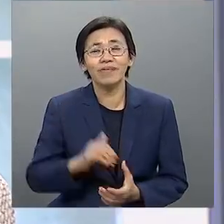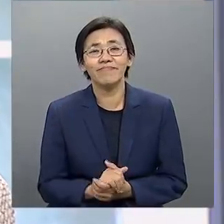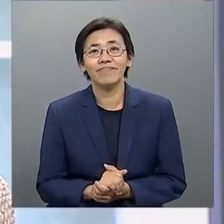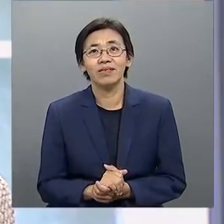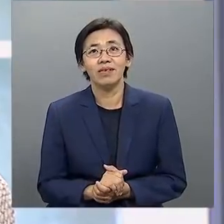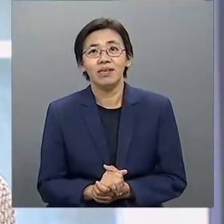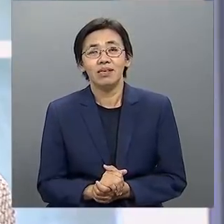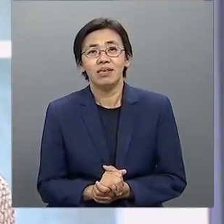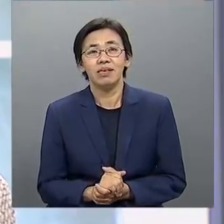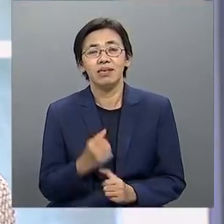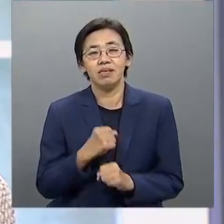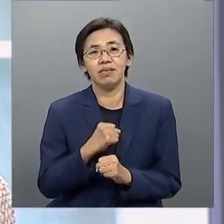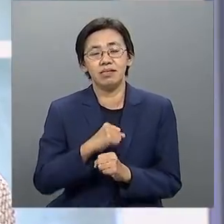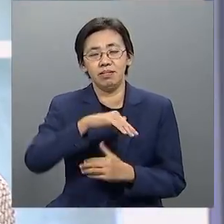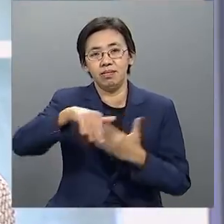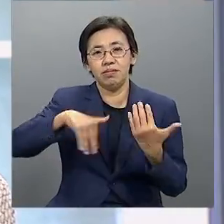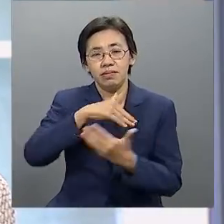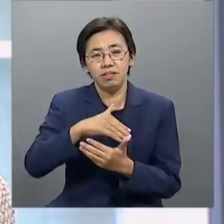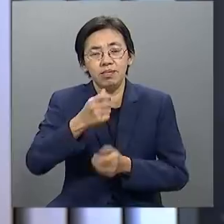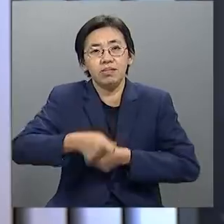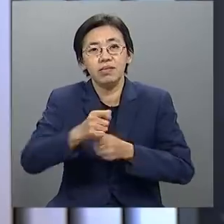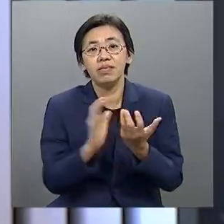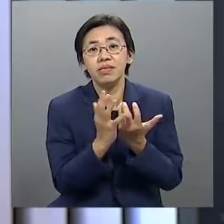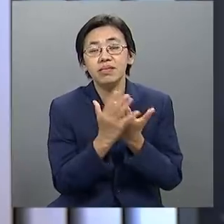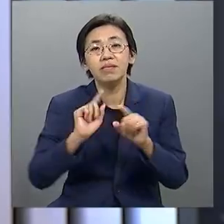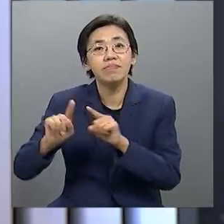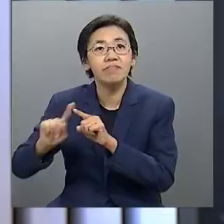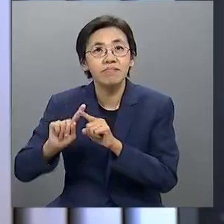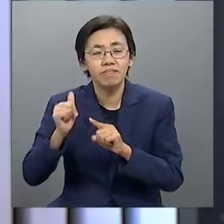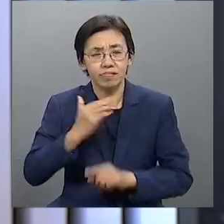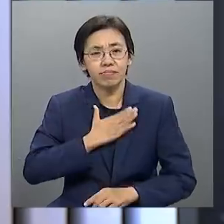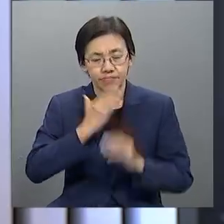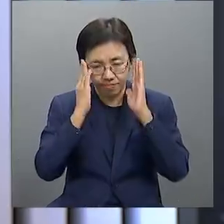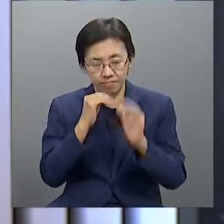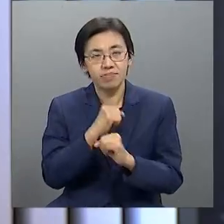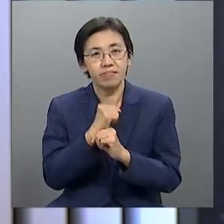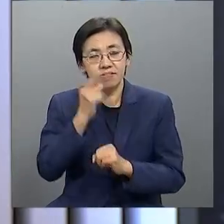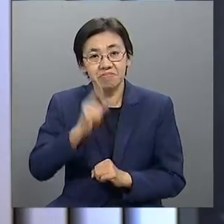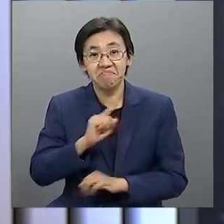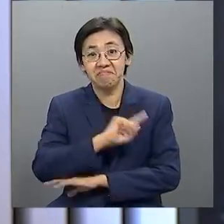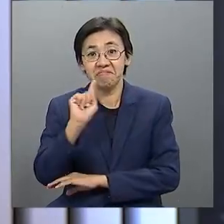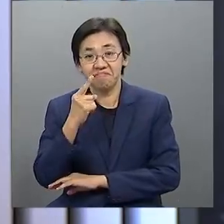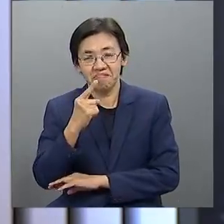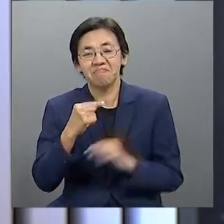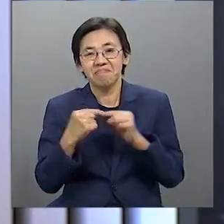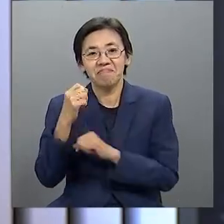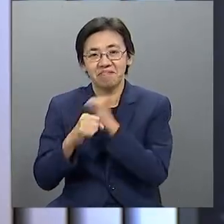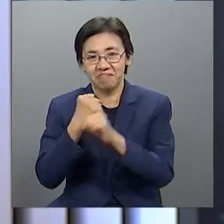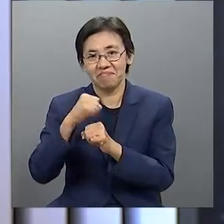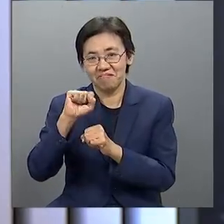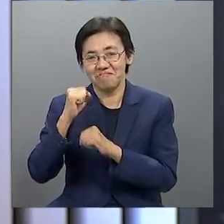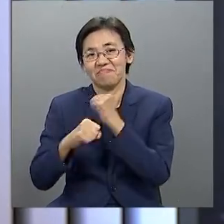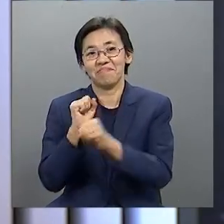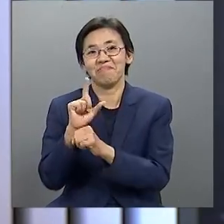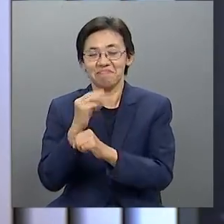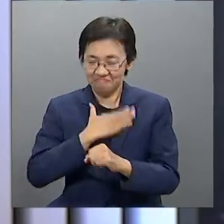ช่ ปลูกพืชหลายๆชนิดลดความเสี่ยง ผมตั้งใจทำจริงๆนะเนี่ยถ้าเกิดวันใหม่วันที่อยู่อีกสักสิบยี่สิบปีเนี่ยได้เห็นแน่ๆ นี่